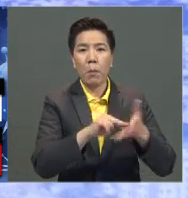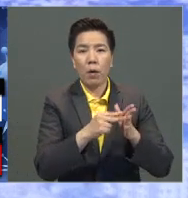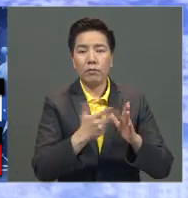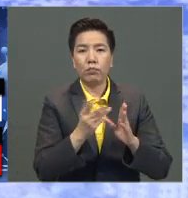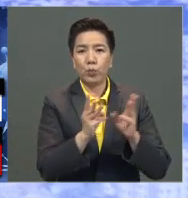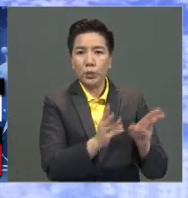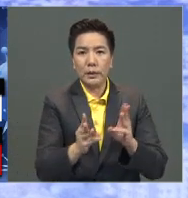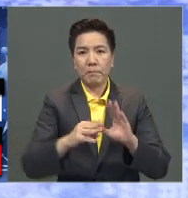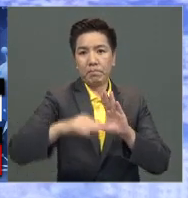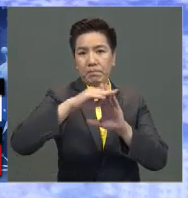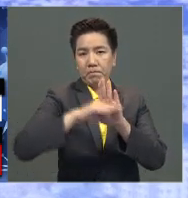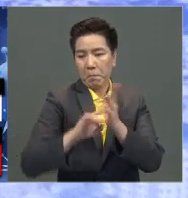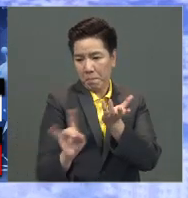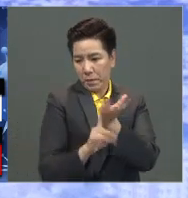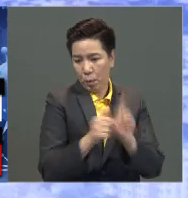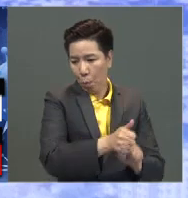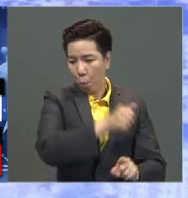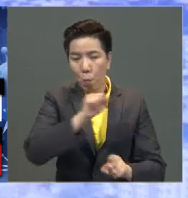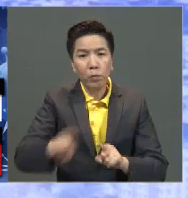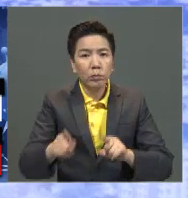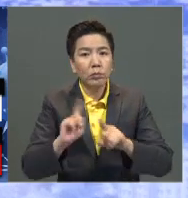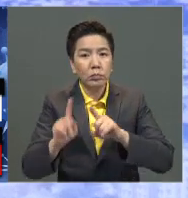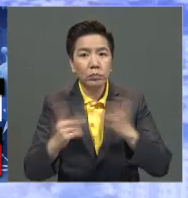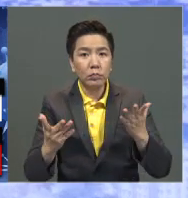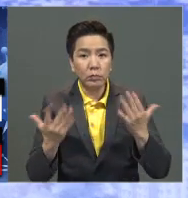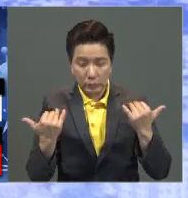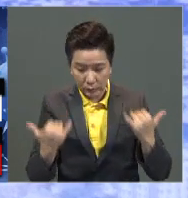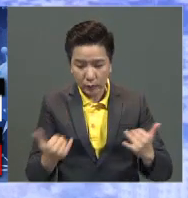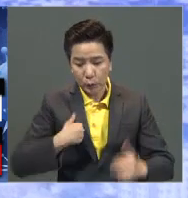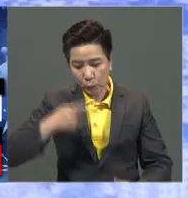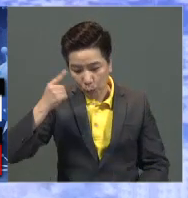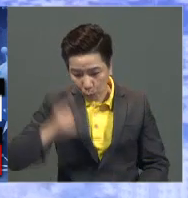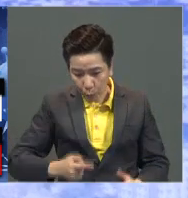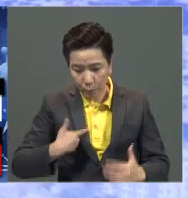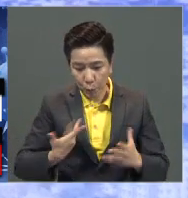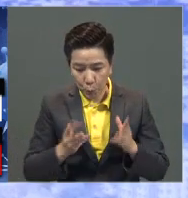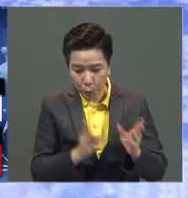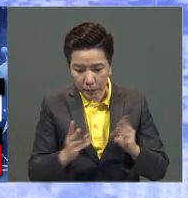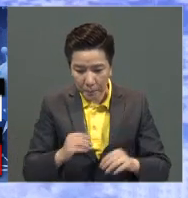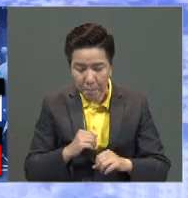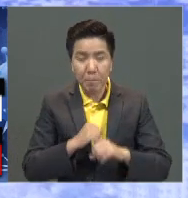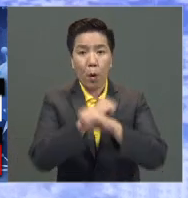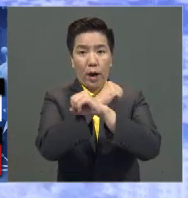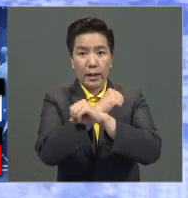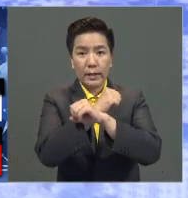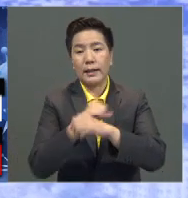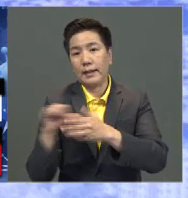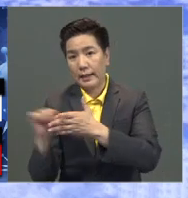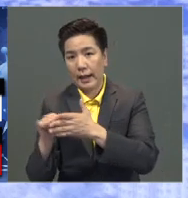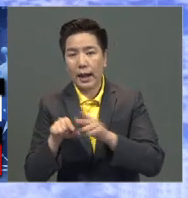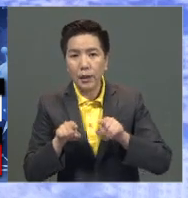ำหนดมาตรการป้องกันที่มีประสิทธิภาพมากขึ้นเพราะฉะนั้นมีความจำเป็นที่ต้องมีมาตรการป้องกันและมาตรการแก้ไขควบคู่กันไ